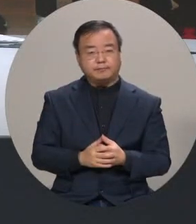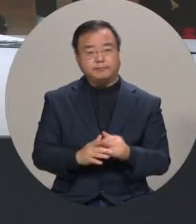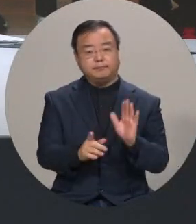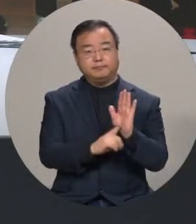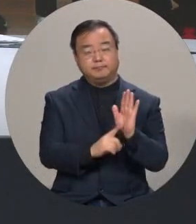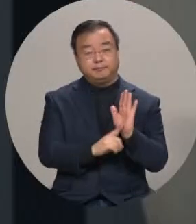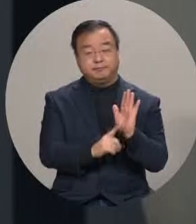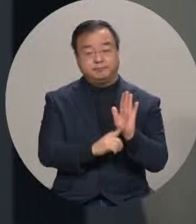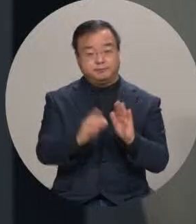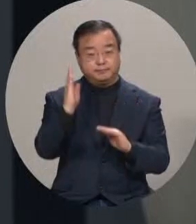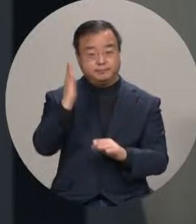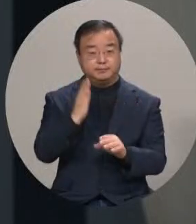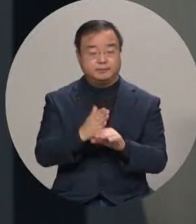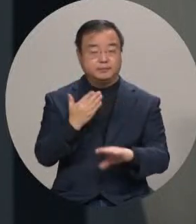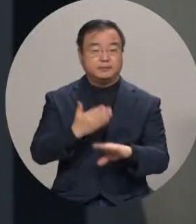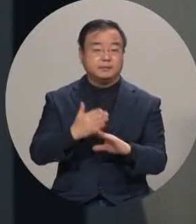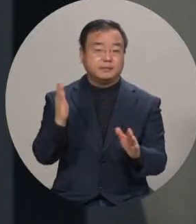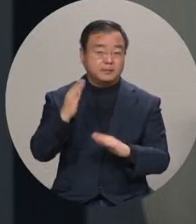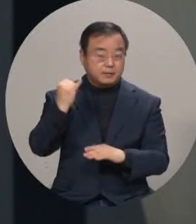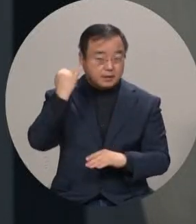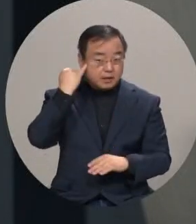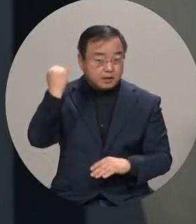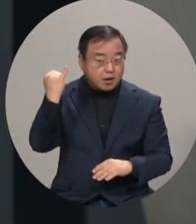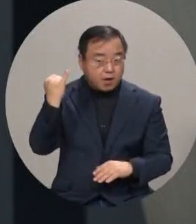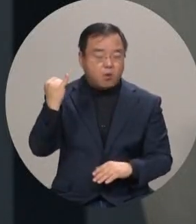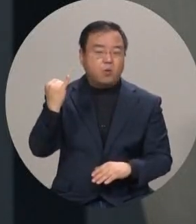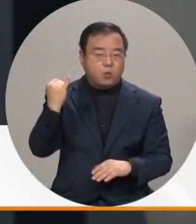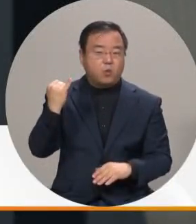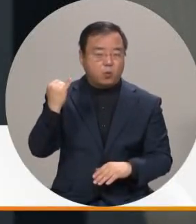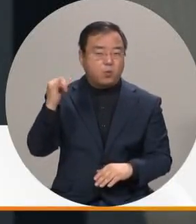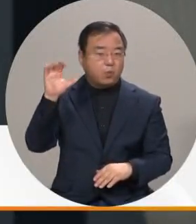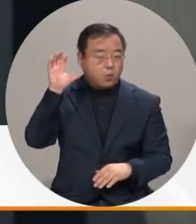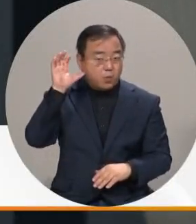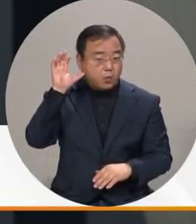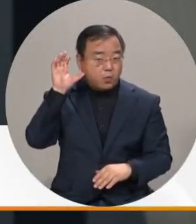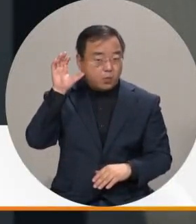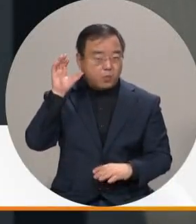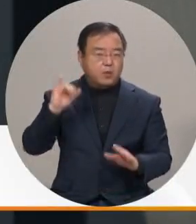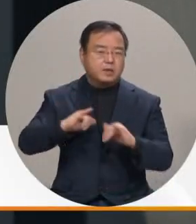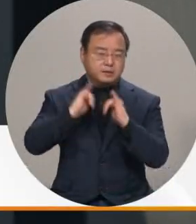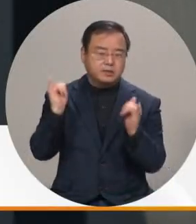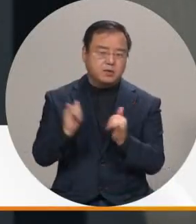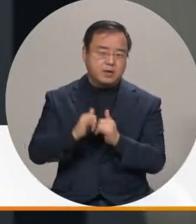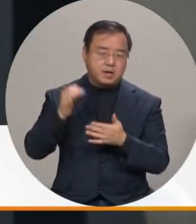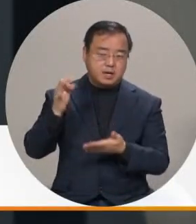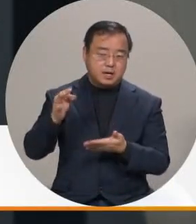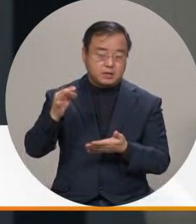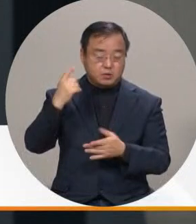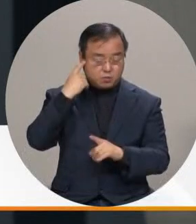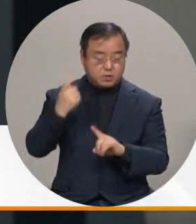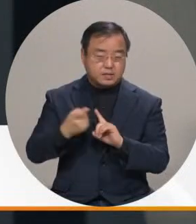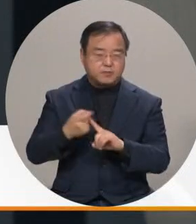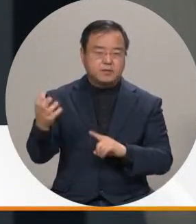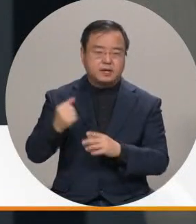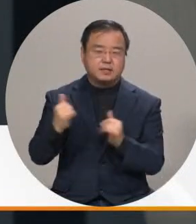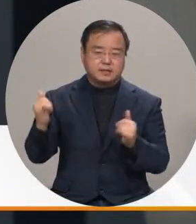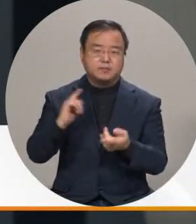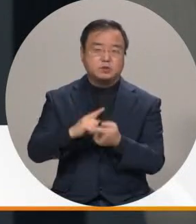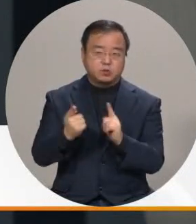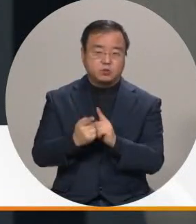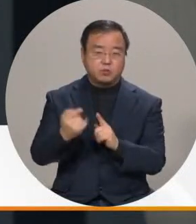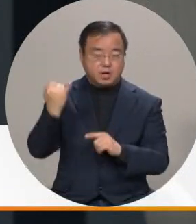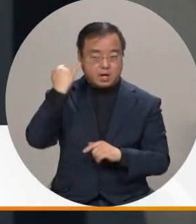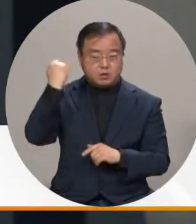하면서 다른 학교 학생들의 아이디어 또한 함께 공유하게 되었는데요 사회적 가치에 관심을 가지는 사람들과 좋은 아이디어들이